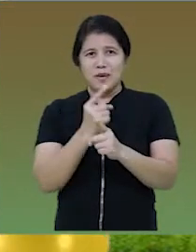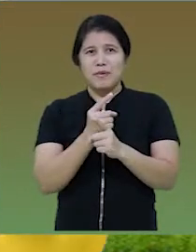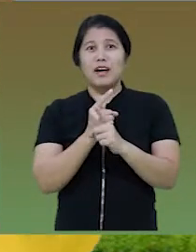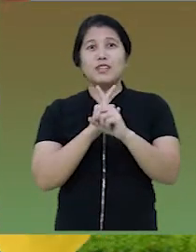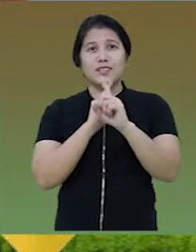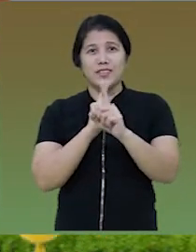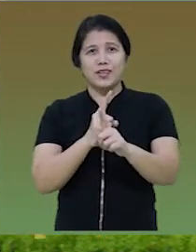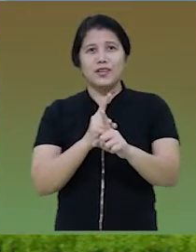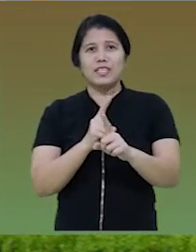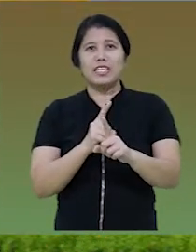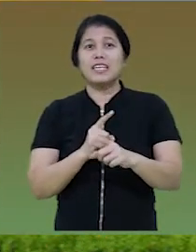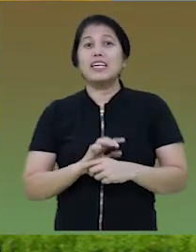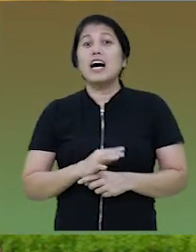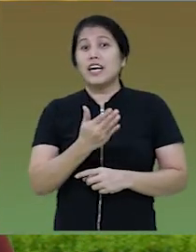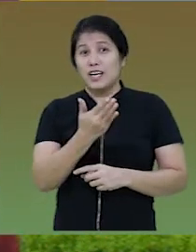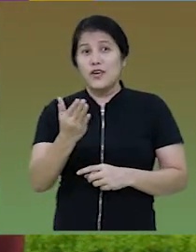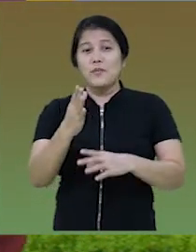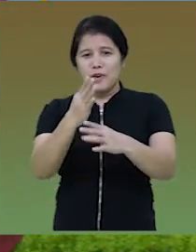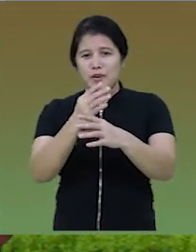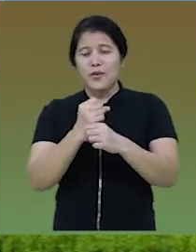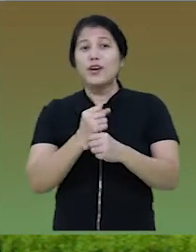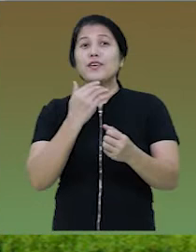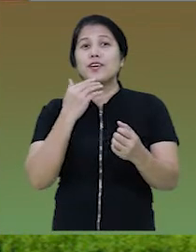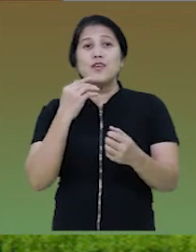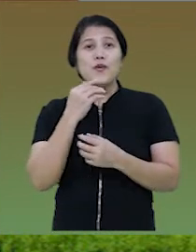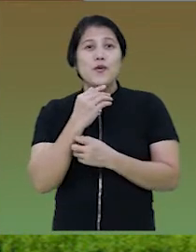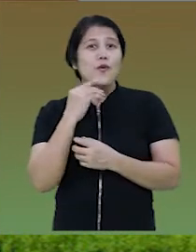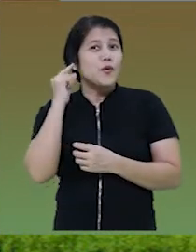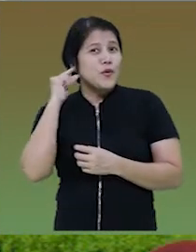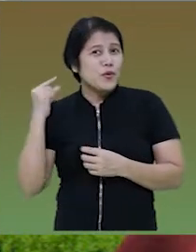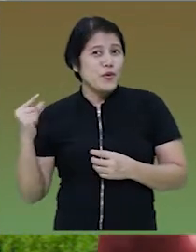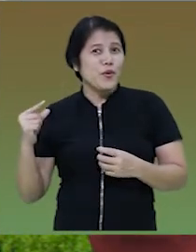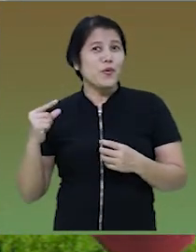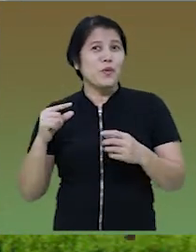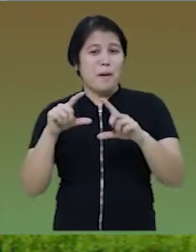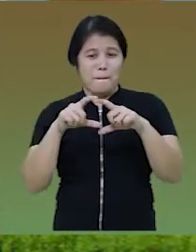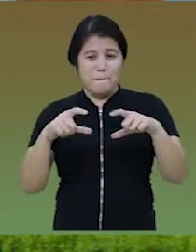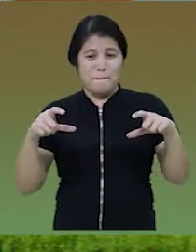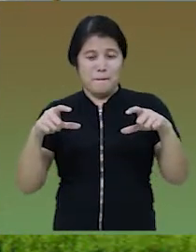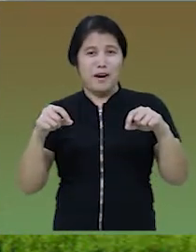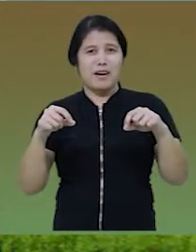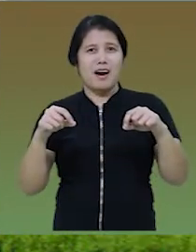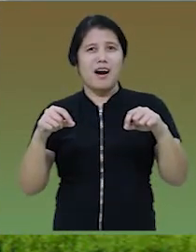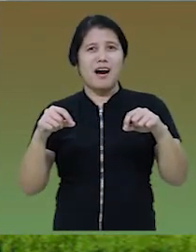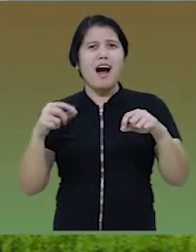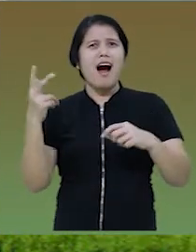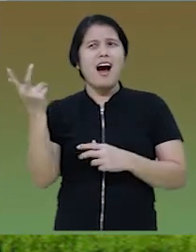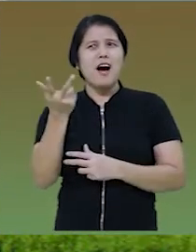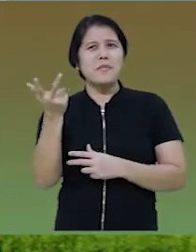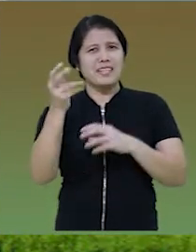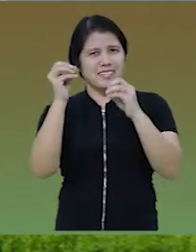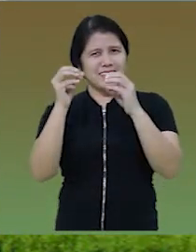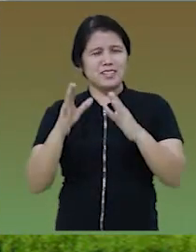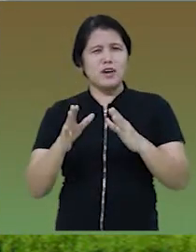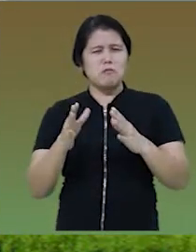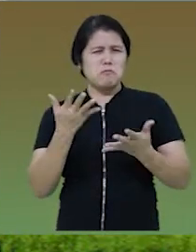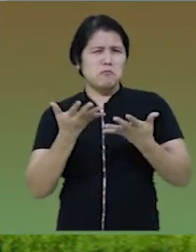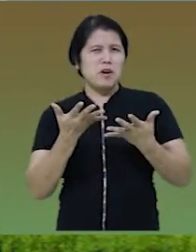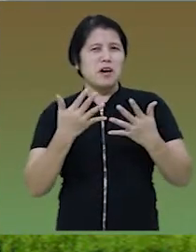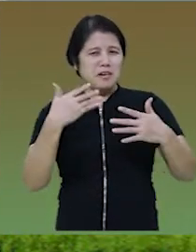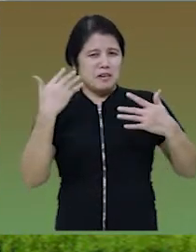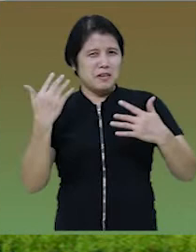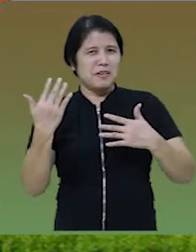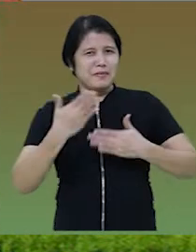ay makakakuha ng gold bar. Wow! Amazing, teacher! Mukhang masaya po ang game na ito. Oo nga